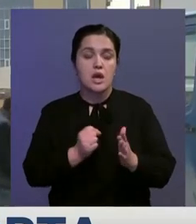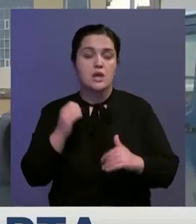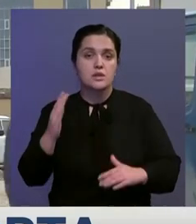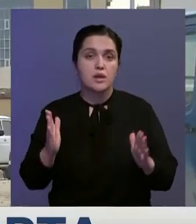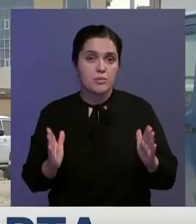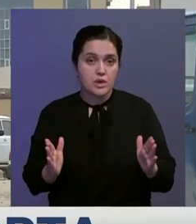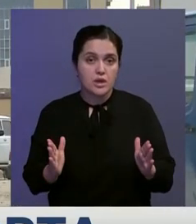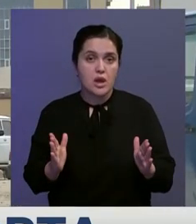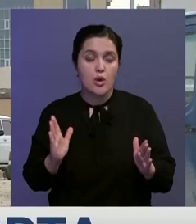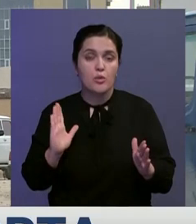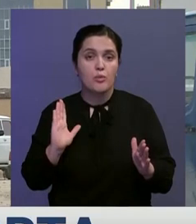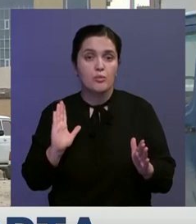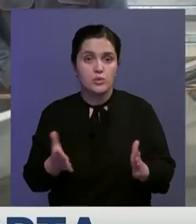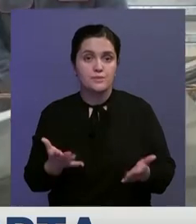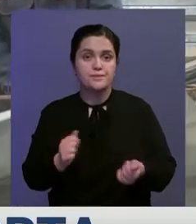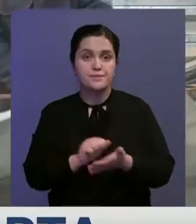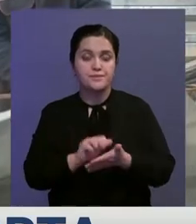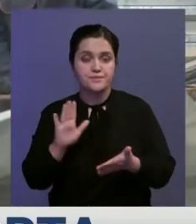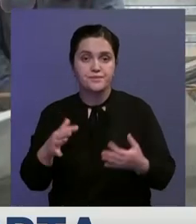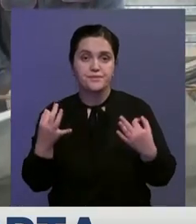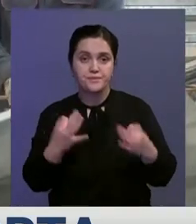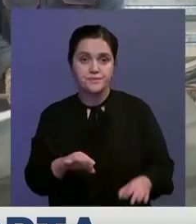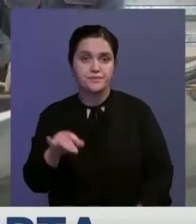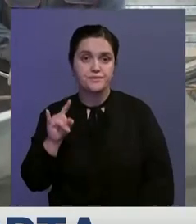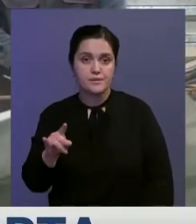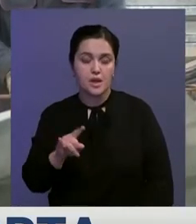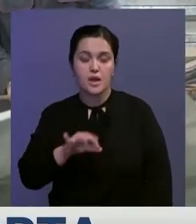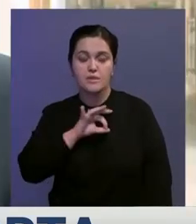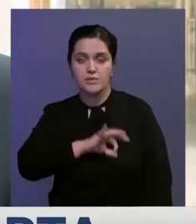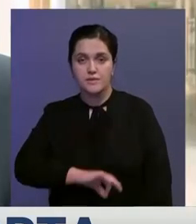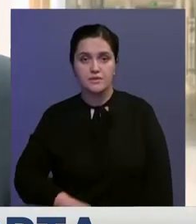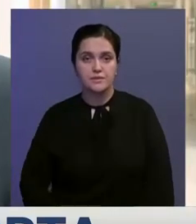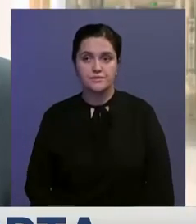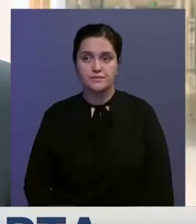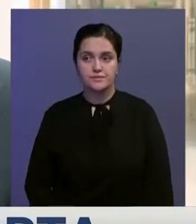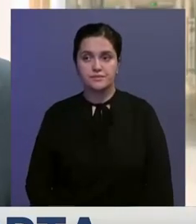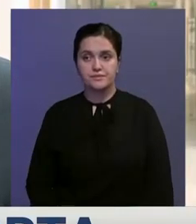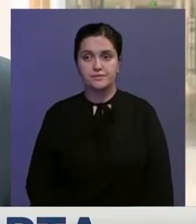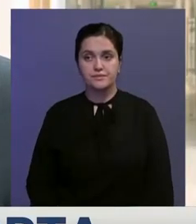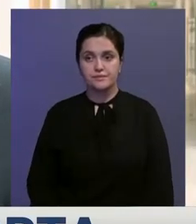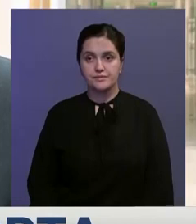того, предстоит получить и сертификаты о допуске аэропорта к эксплуатации.